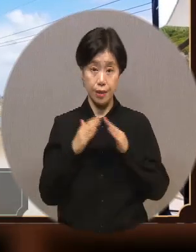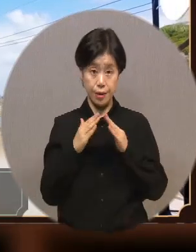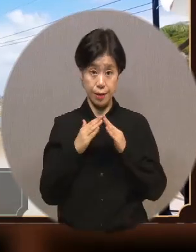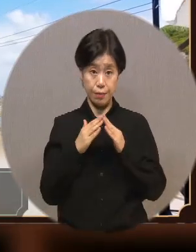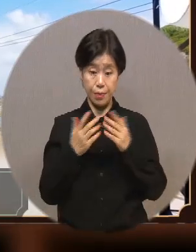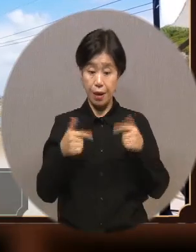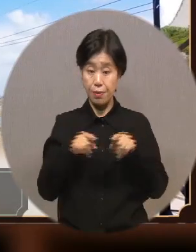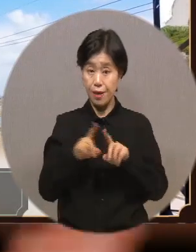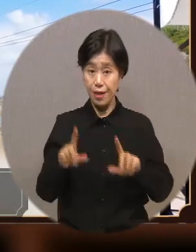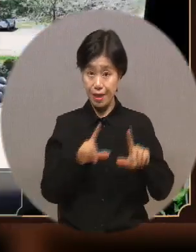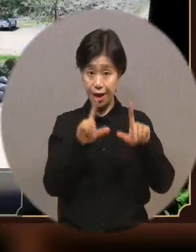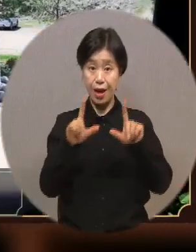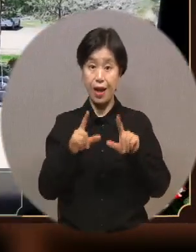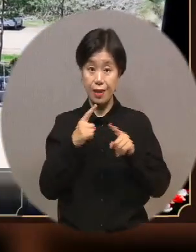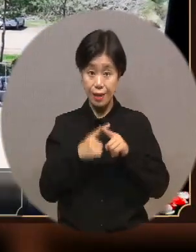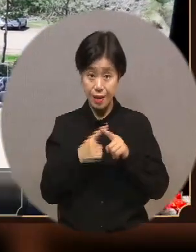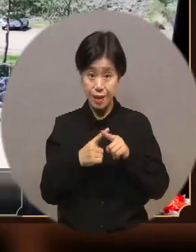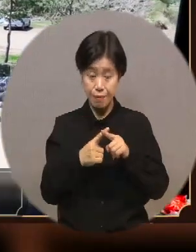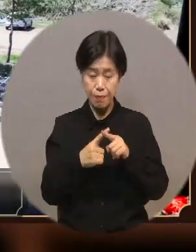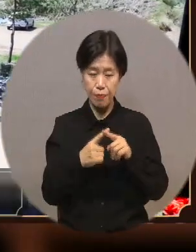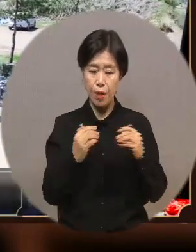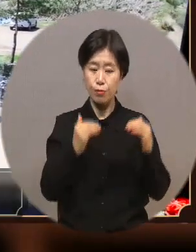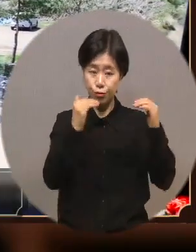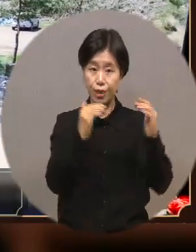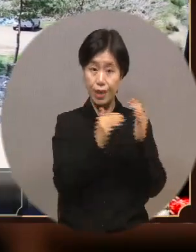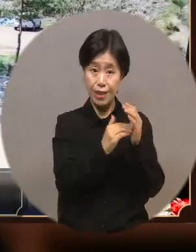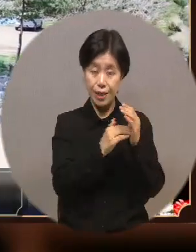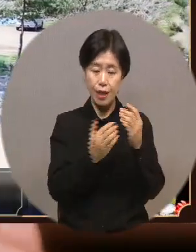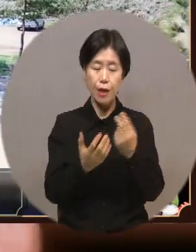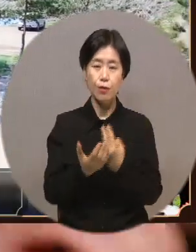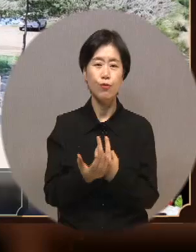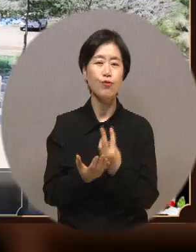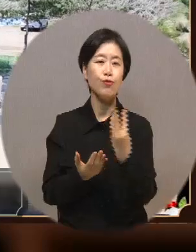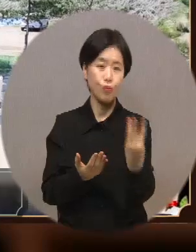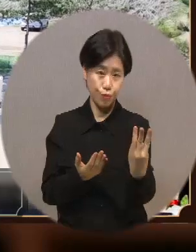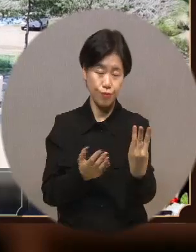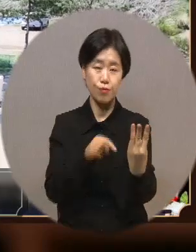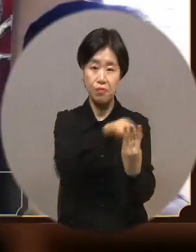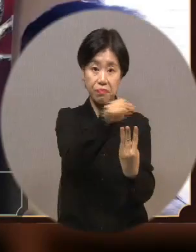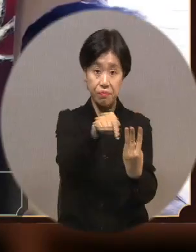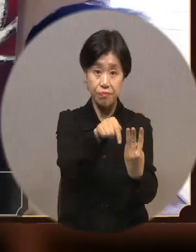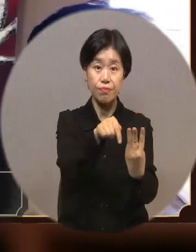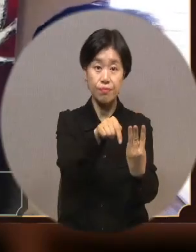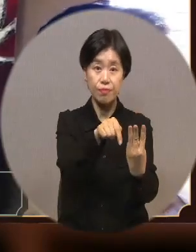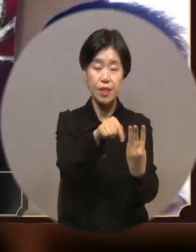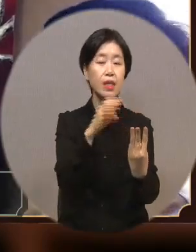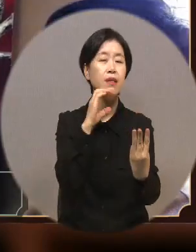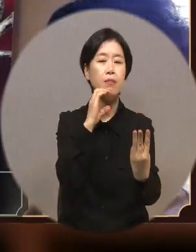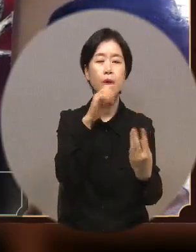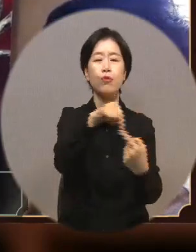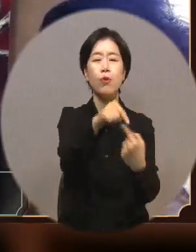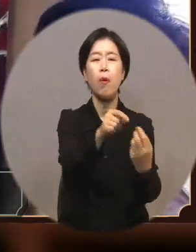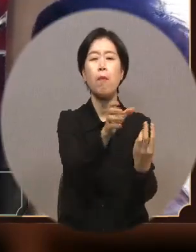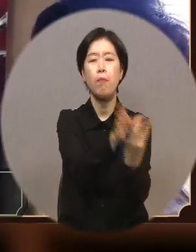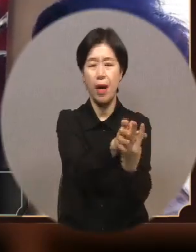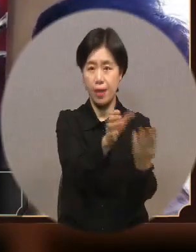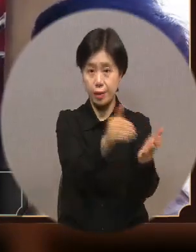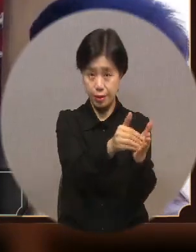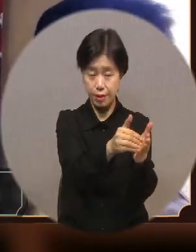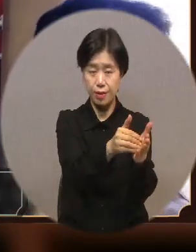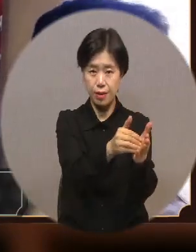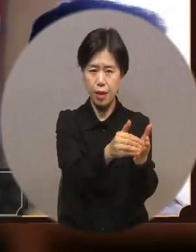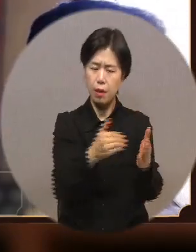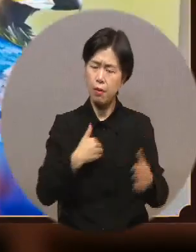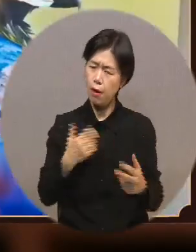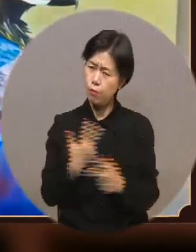3명이 같이 저랑 같이 운영을 하는 곳이에요. 그래서 저는 주말에만 가서 좀 도와주고 나머지는 그 아이들이 알아서 다